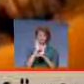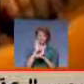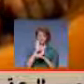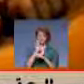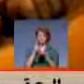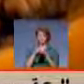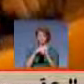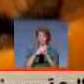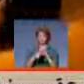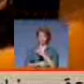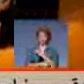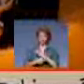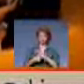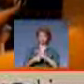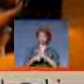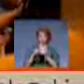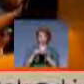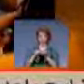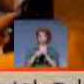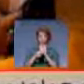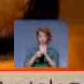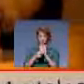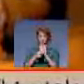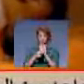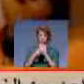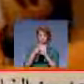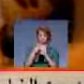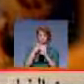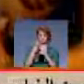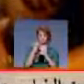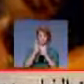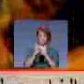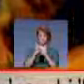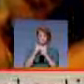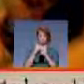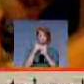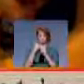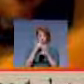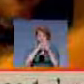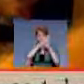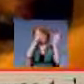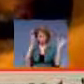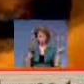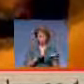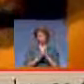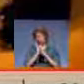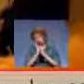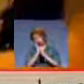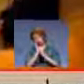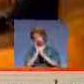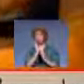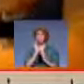عليها لمده اسبوع ونتابع. يعني بتقعد معاهم هنا في الغرفه اللي بيتم اهتمام فيها الحريق ولا تقعد فين؟ اول اوضه طبعا حصل فيها حزن هنا ولا